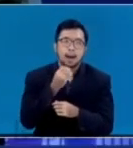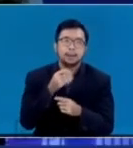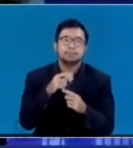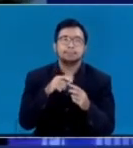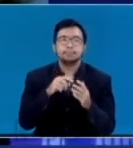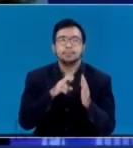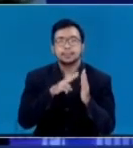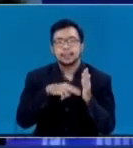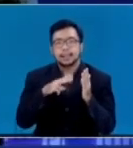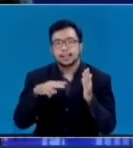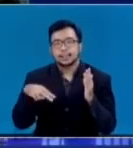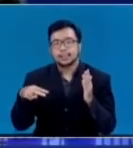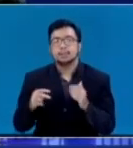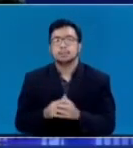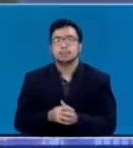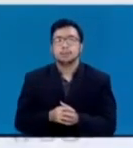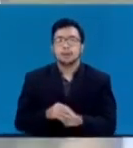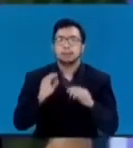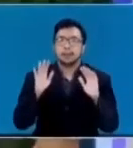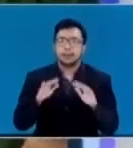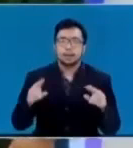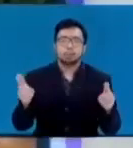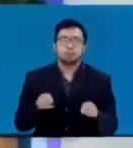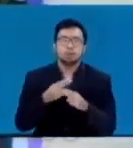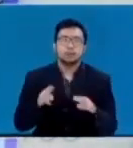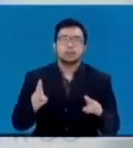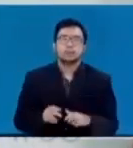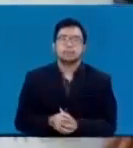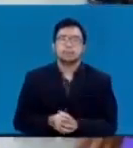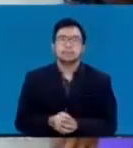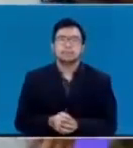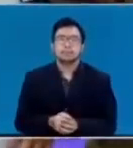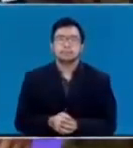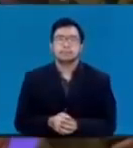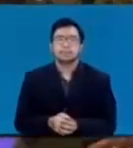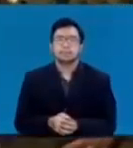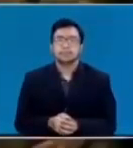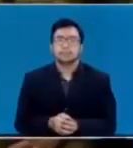dan music. Dari Jakarta, Enggar Bagus, iNews melaporkan.